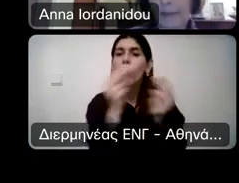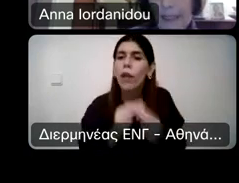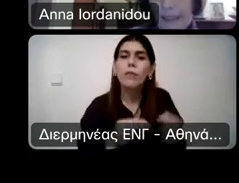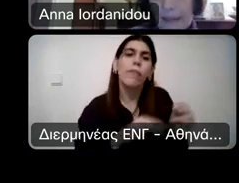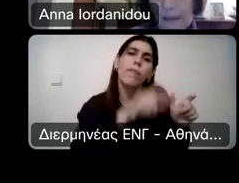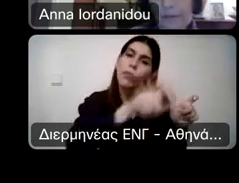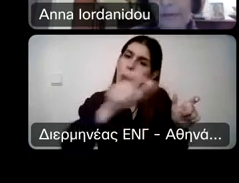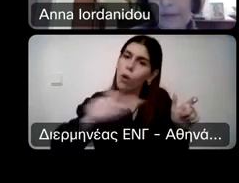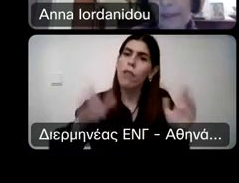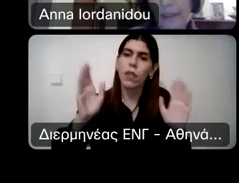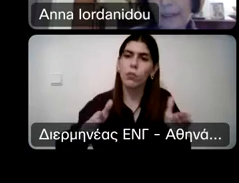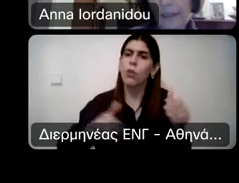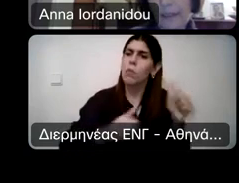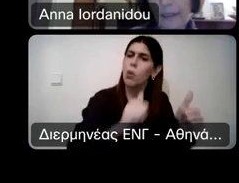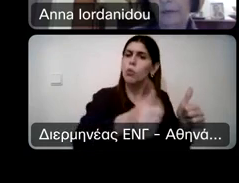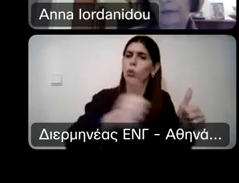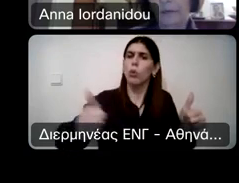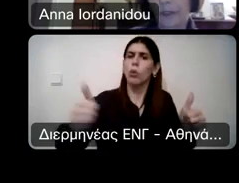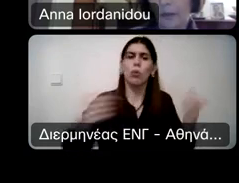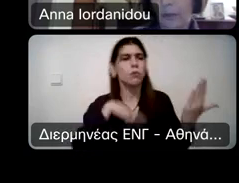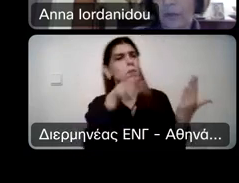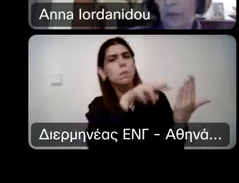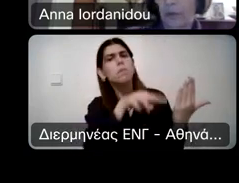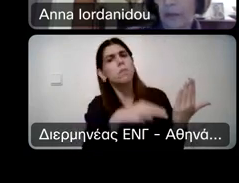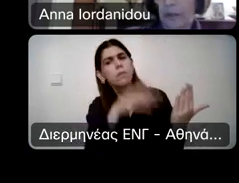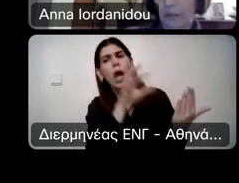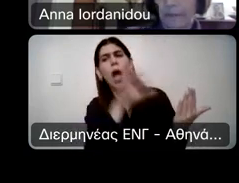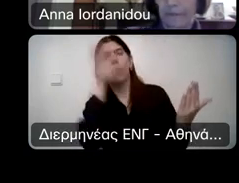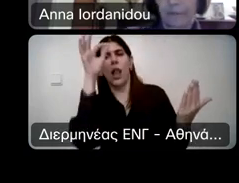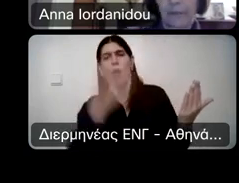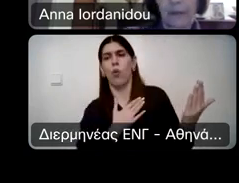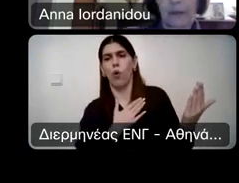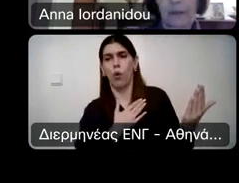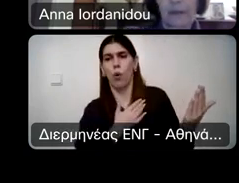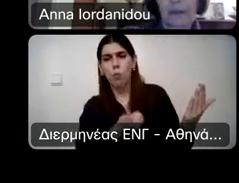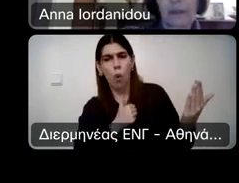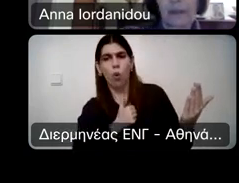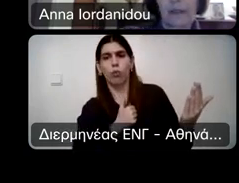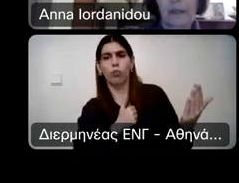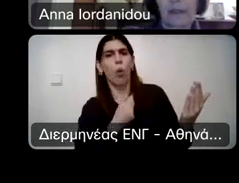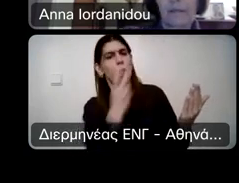θα μπορεί να επιλέξει με βάση το υλικό που δίνουμε.